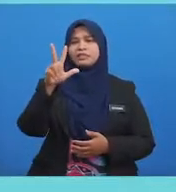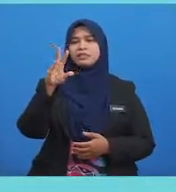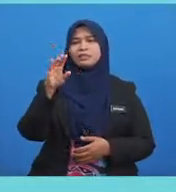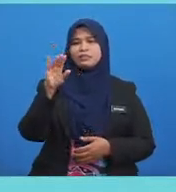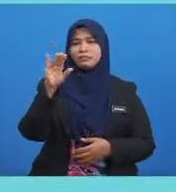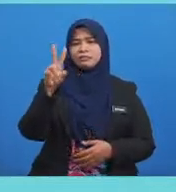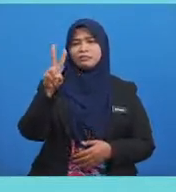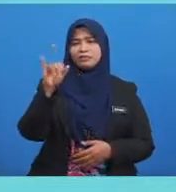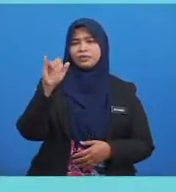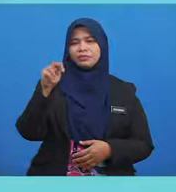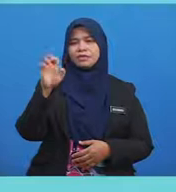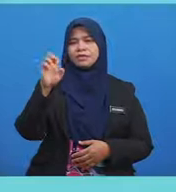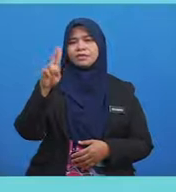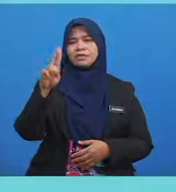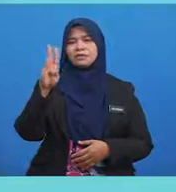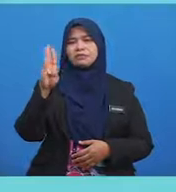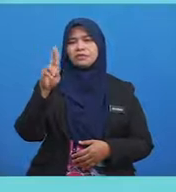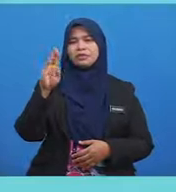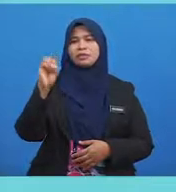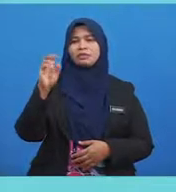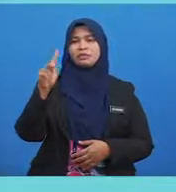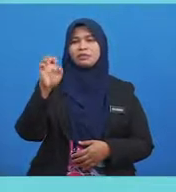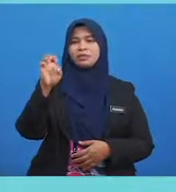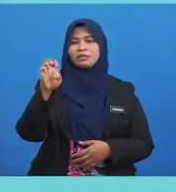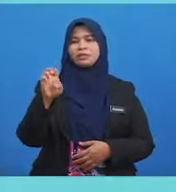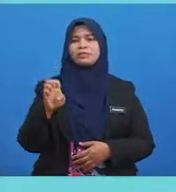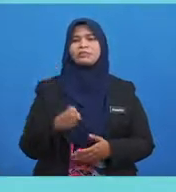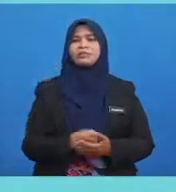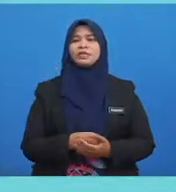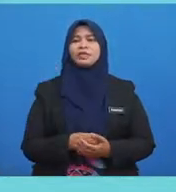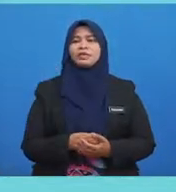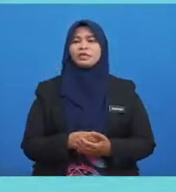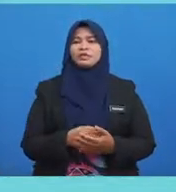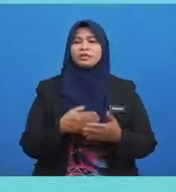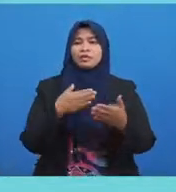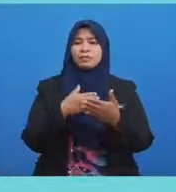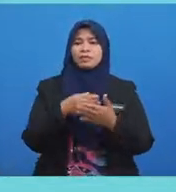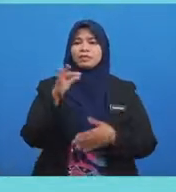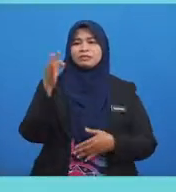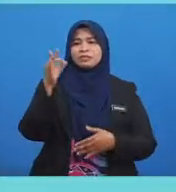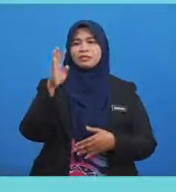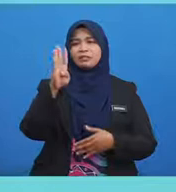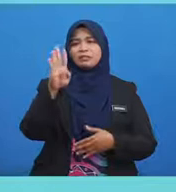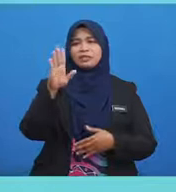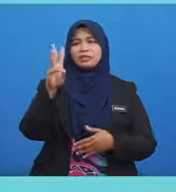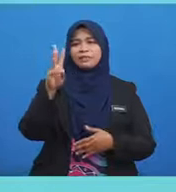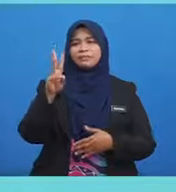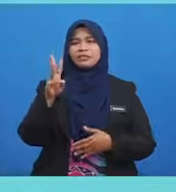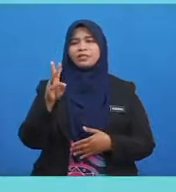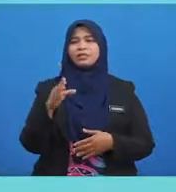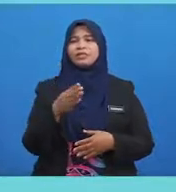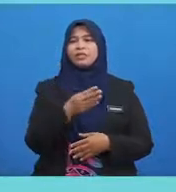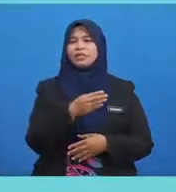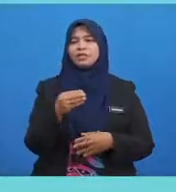Beliau memerintah Sarawak pada tahun 1917 sehingga 1946 dan menggelarkan diri sebagai